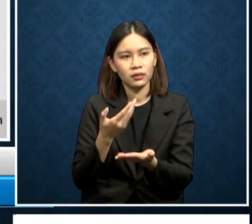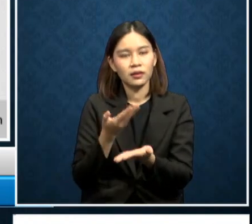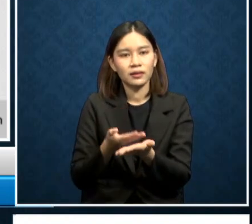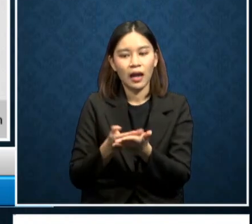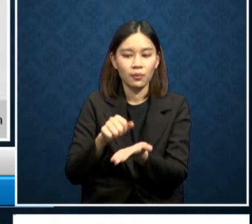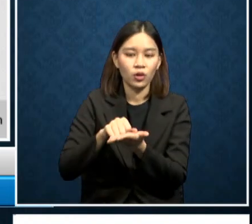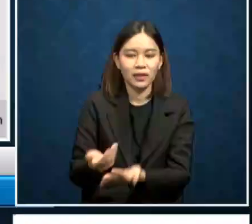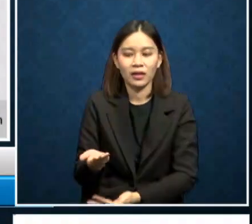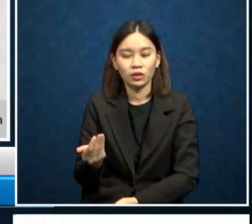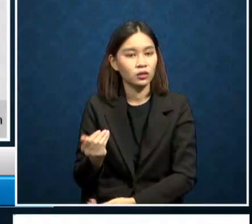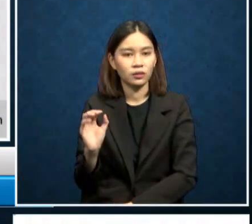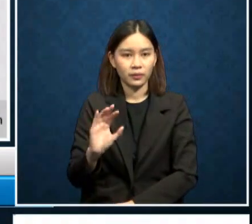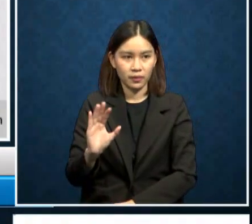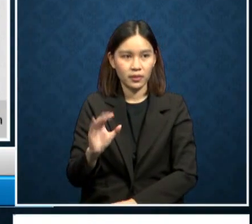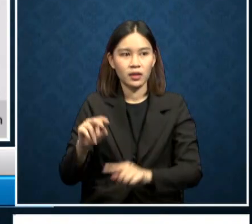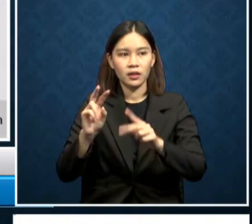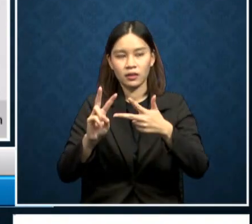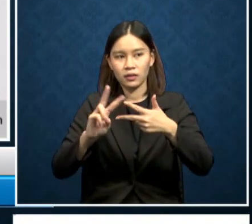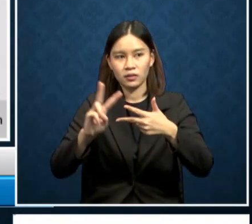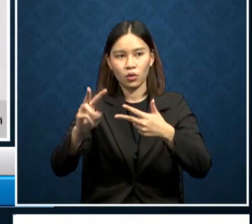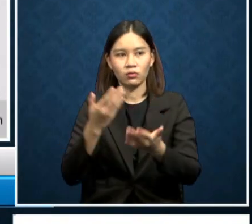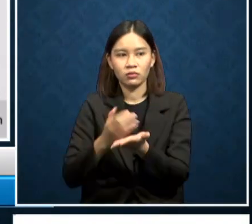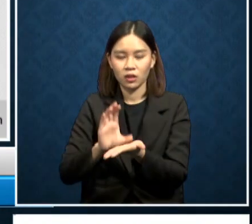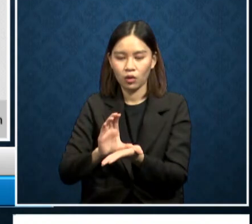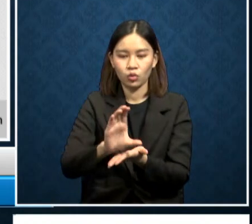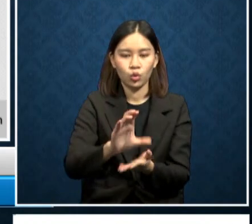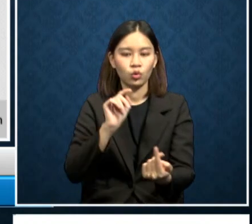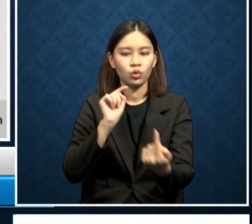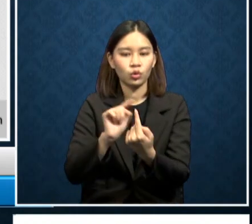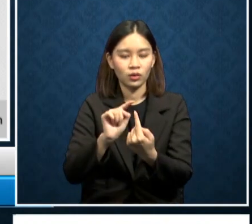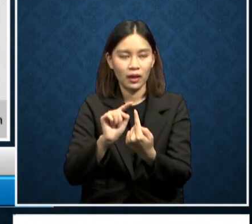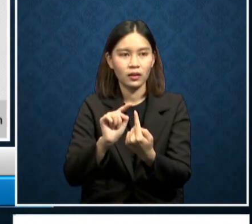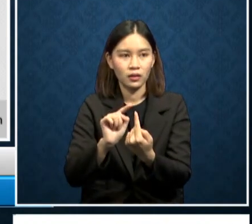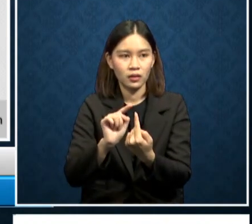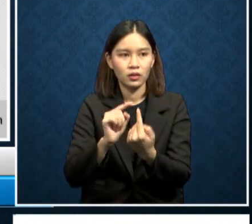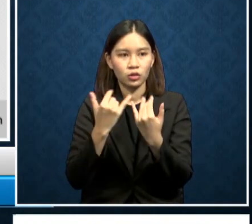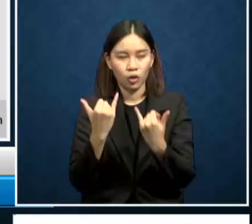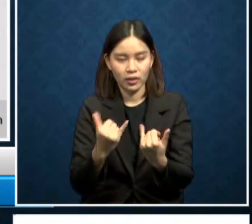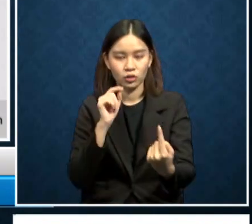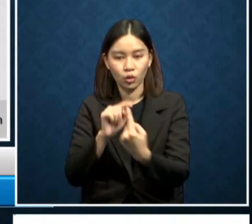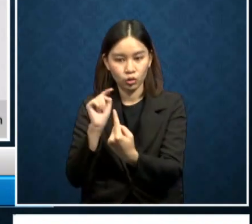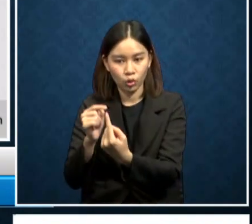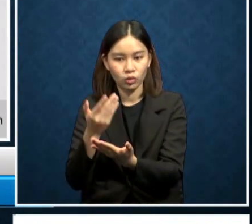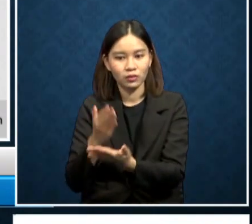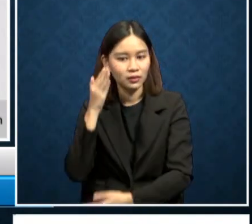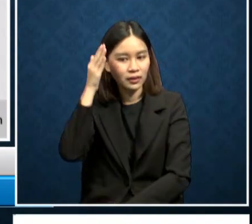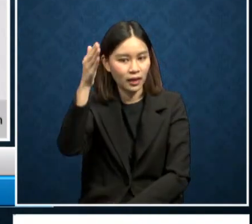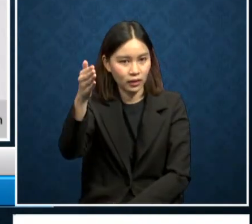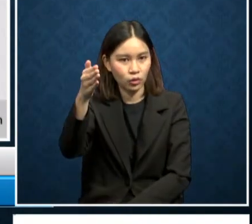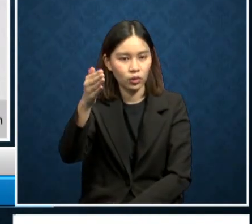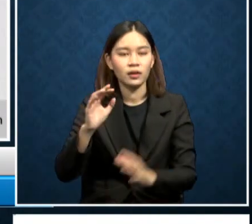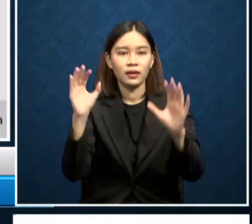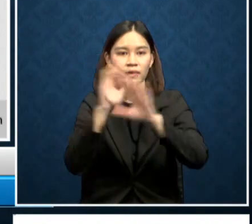เรียกเก็บค่าบริการข้อที่ 2มีการลงทุนที่ตอบสนองความต้องการในปัจจุบันและในอนาคตใน